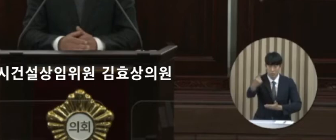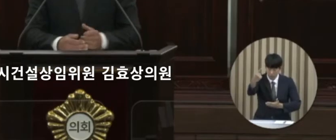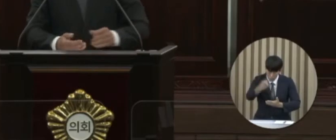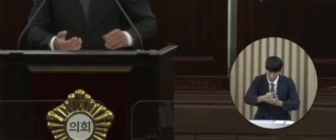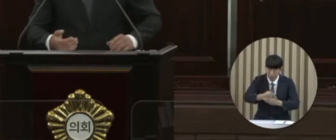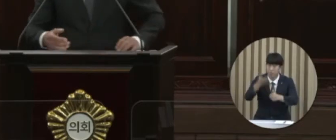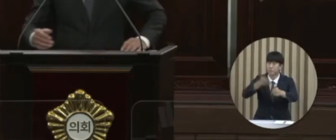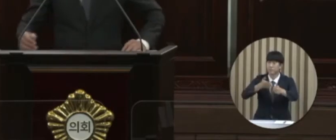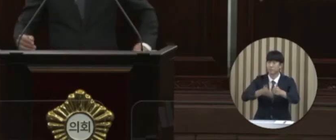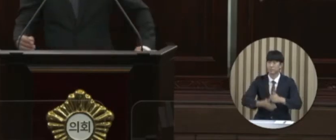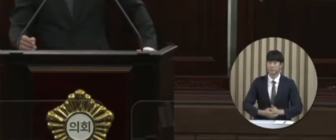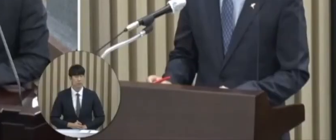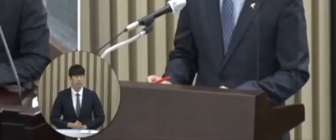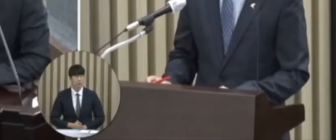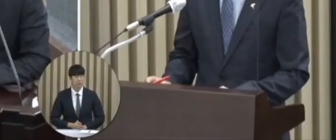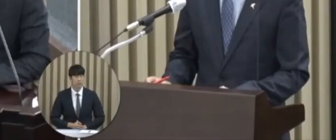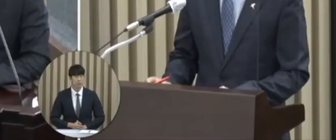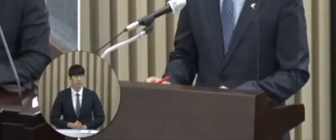바라겠습니다.